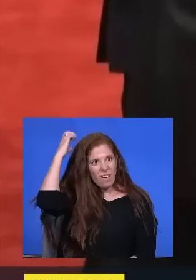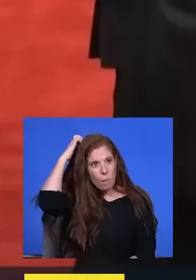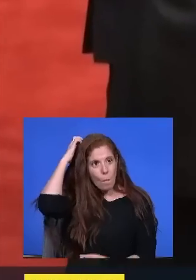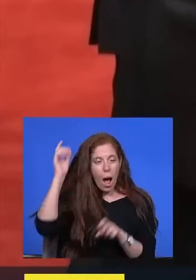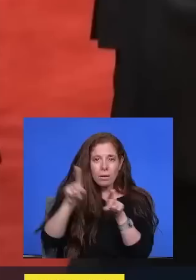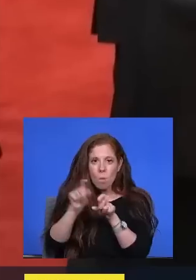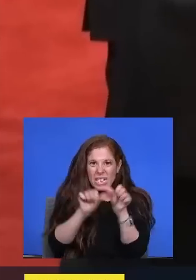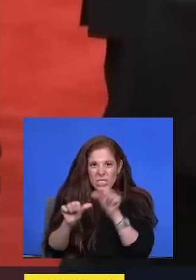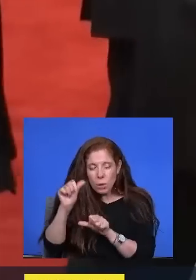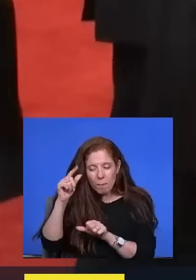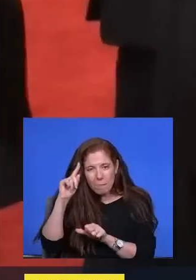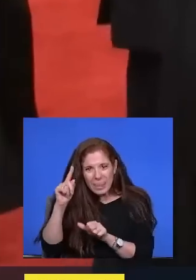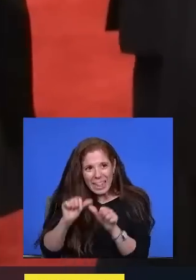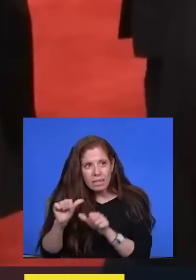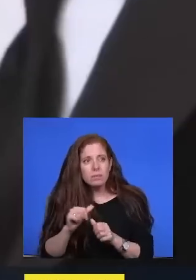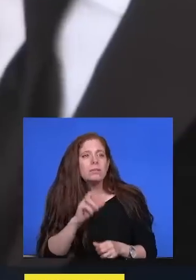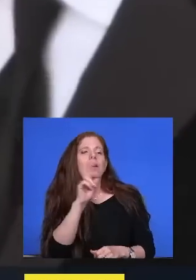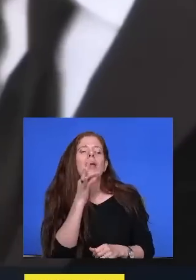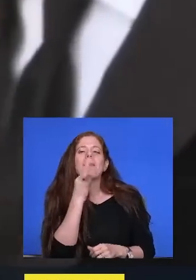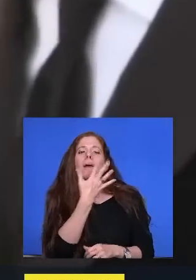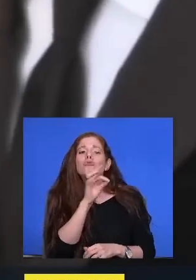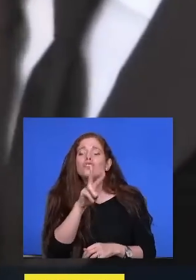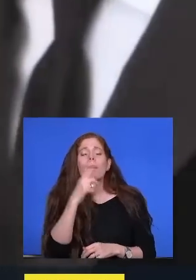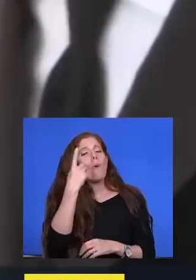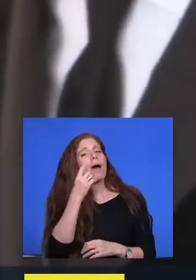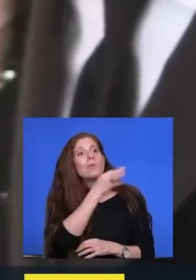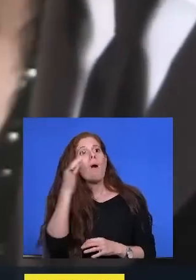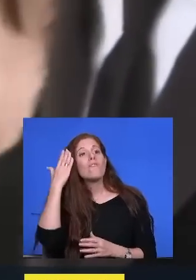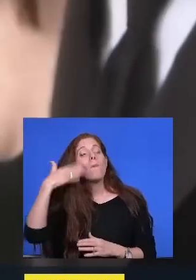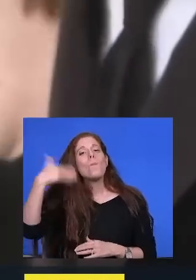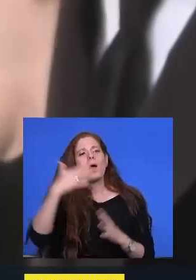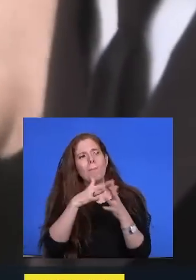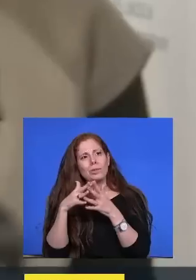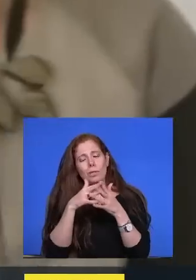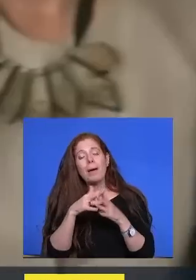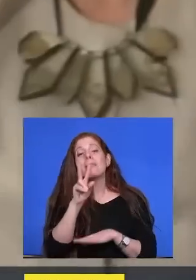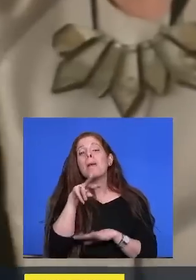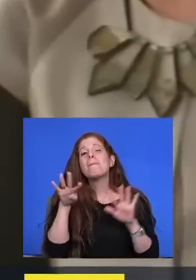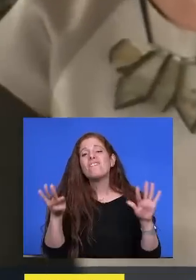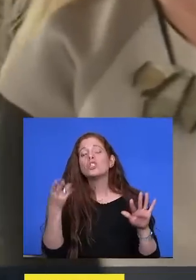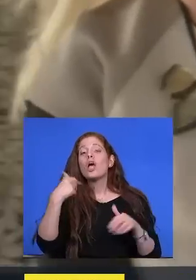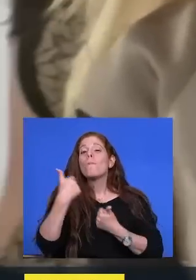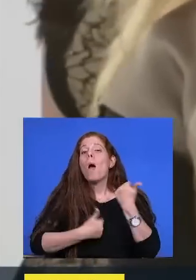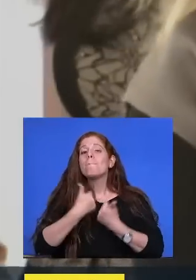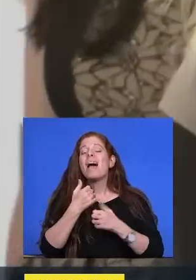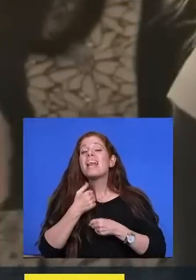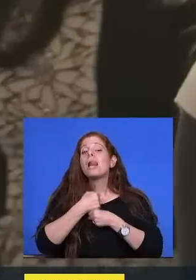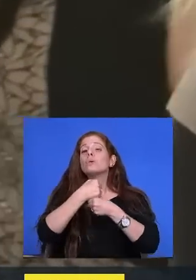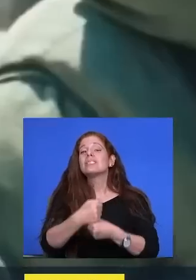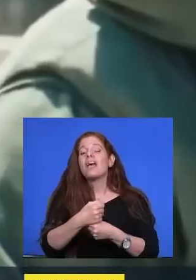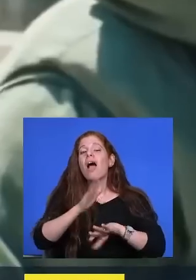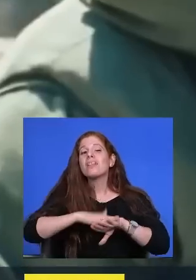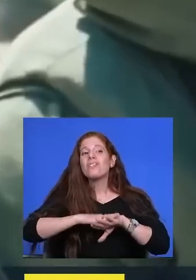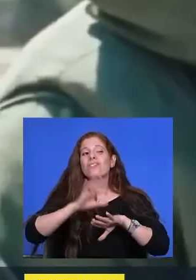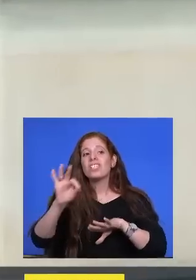experiment? רנר בן 52 הוא אחד הכוכבים המוכרים כיום בארצות הברית, ב-2009 היה מועמד לאוסקר על תפקידו בסרט מטען